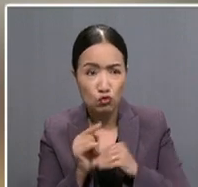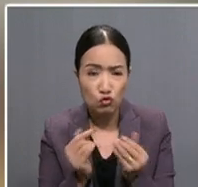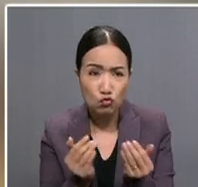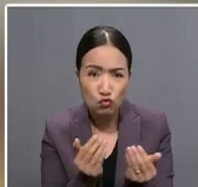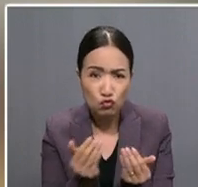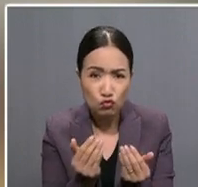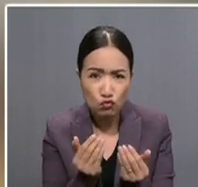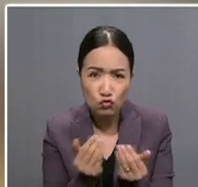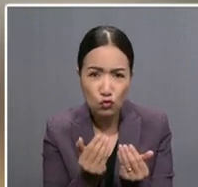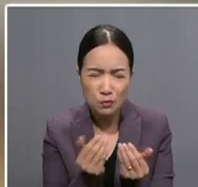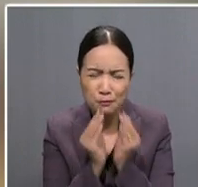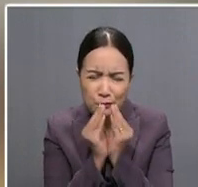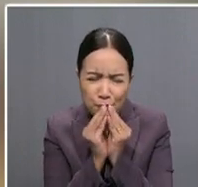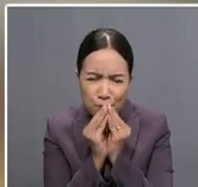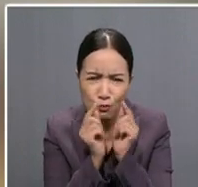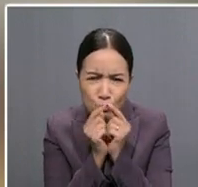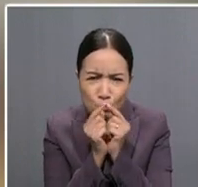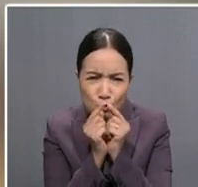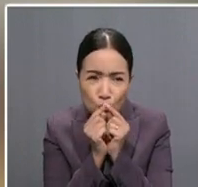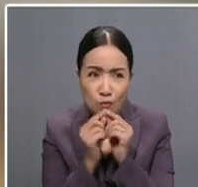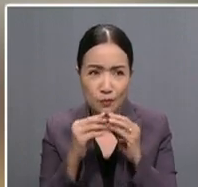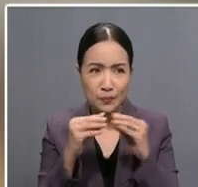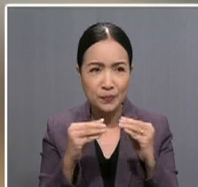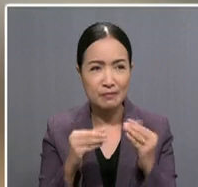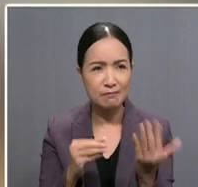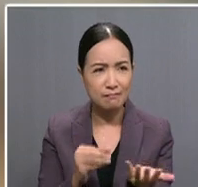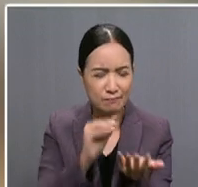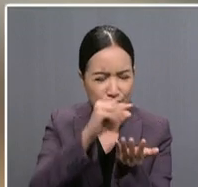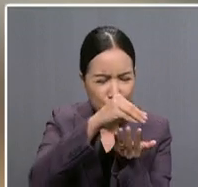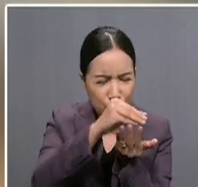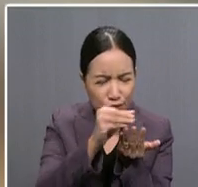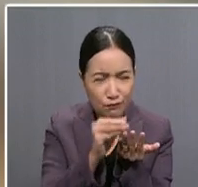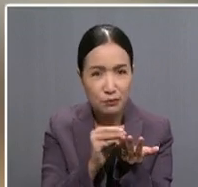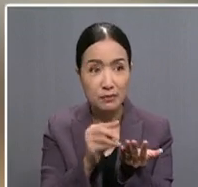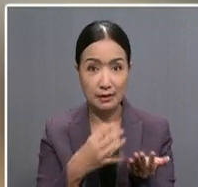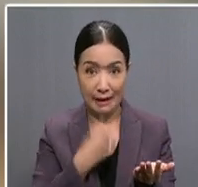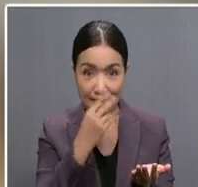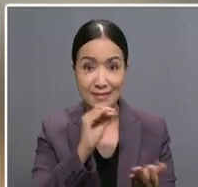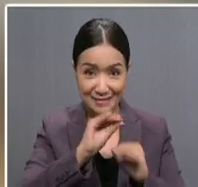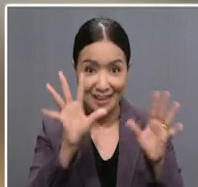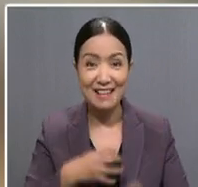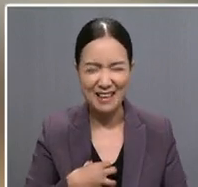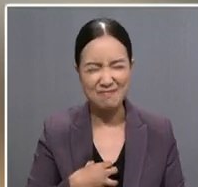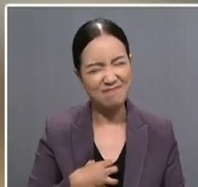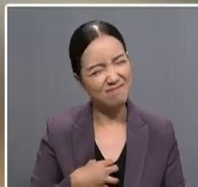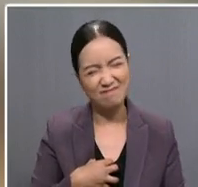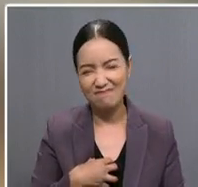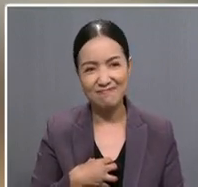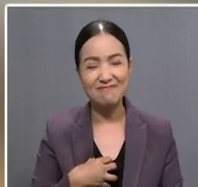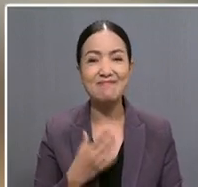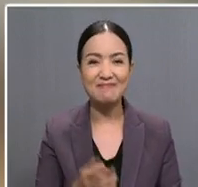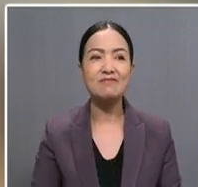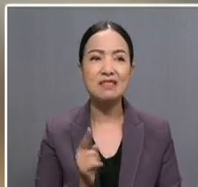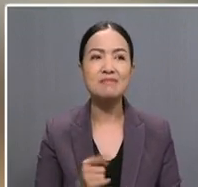ตัวเล็กๆนะครับหนูจูเนีย อันนี้เราเบลอภาพอ่ะนะ อยากให้เห็นชัดๆไหมล่ะ จะกินข้าวละ ก็ไม่เป็นไร